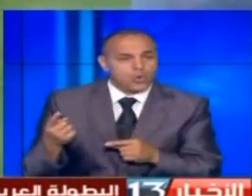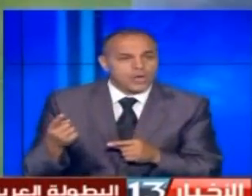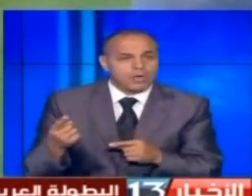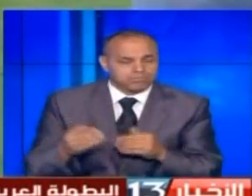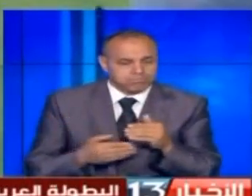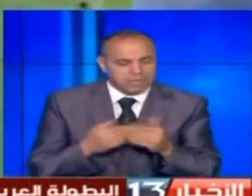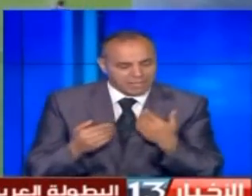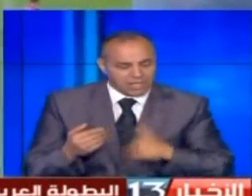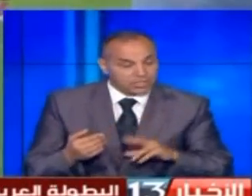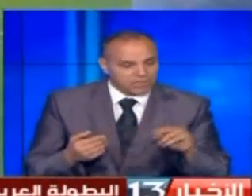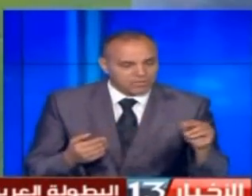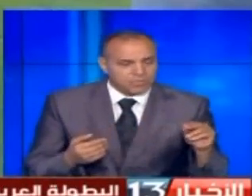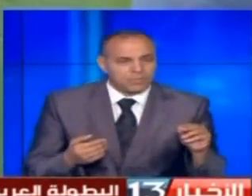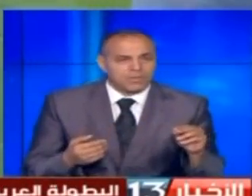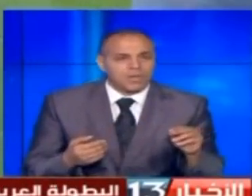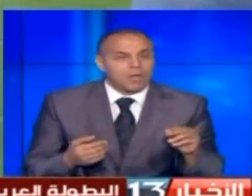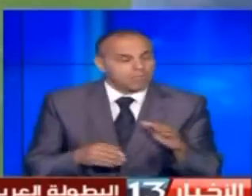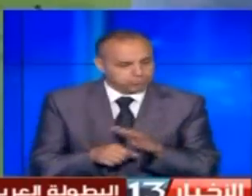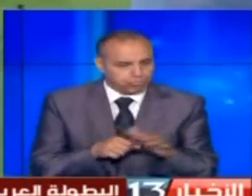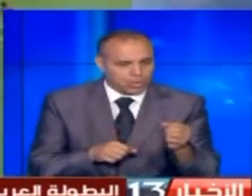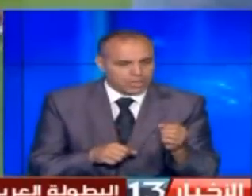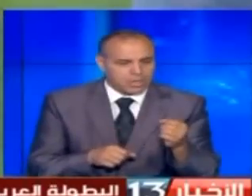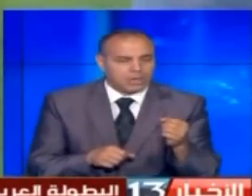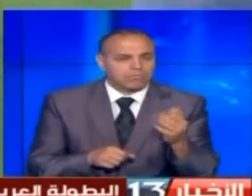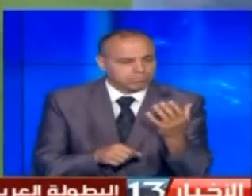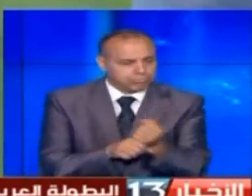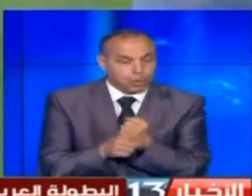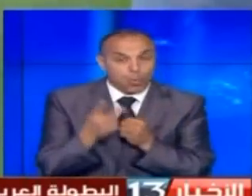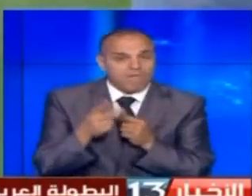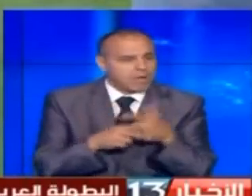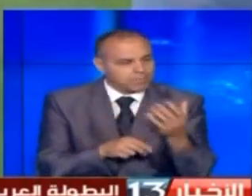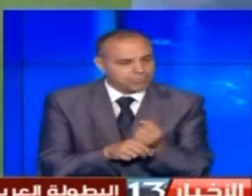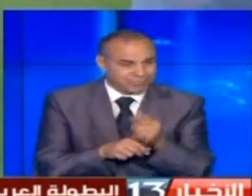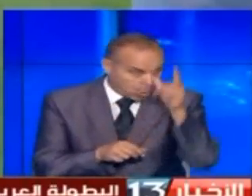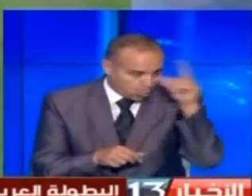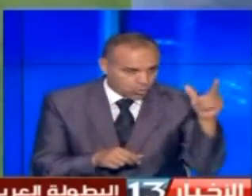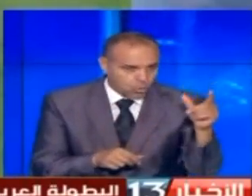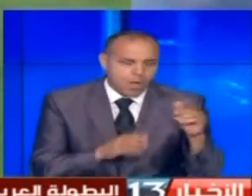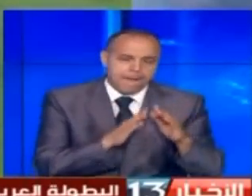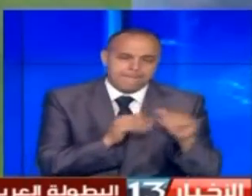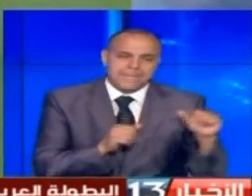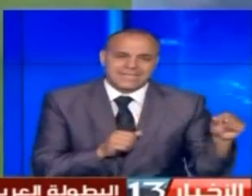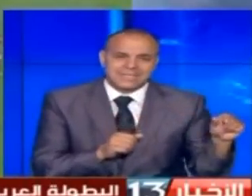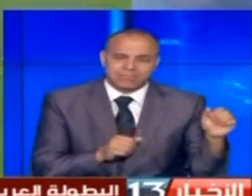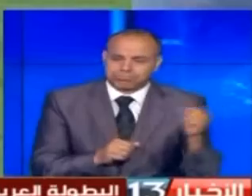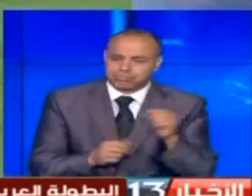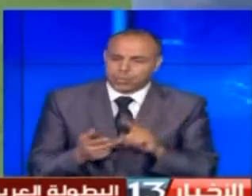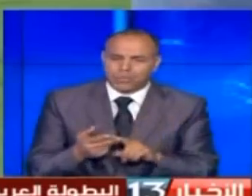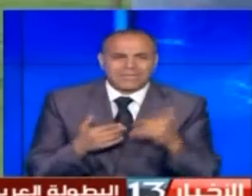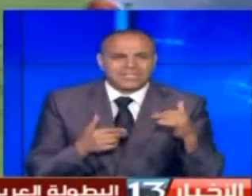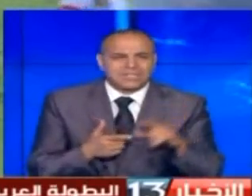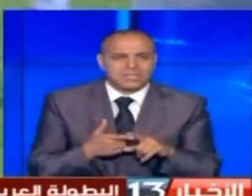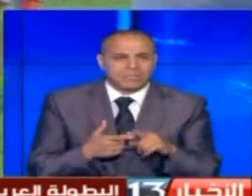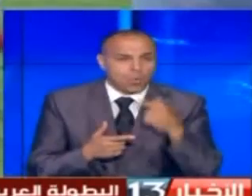خطى الترجي ويحصد العلامة الكاملة من ثلاثة انتصارات متتالية أمام كل من أهل المصري ونصر حسين دال الجزائري